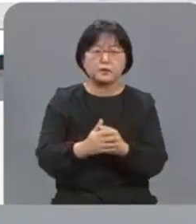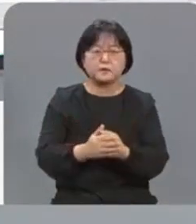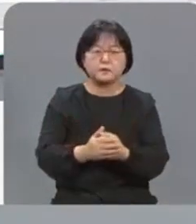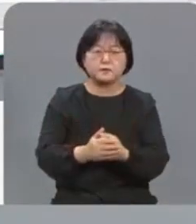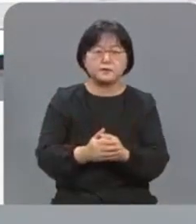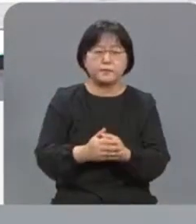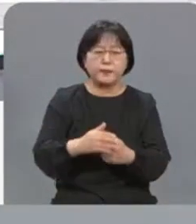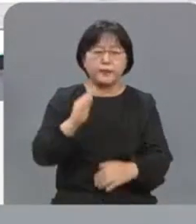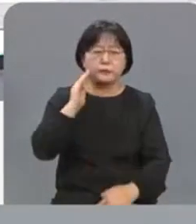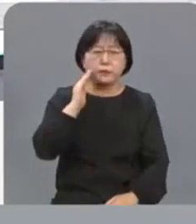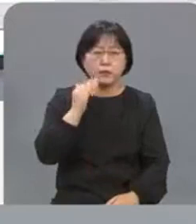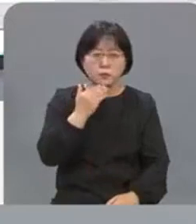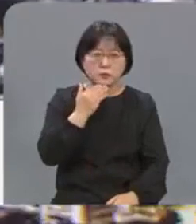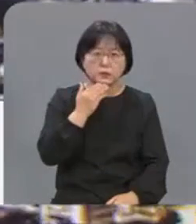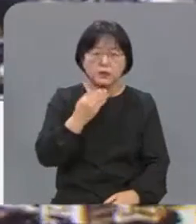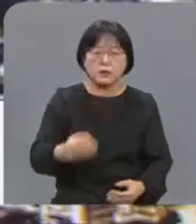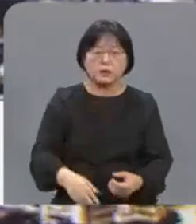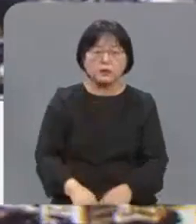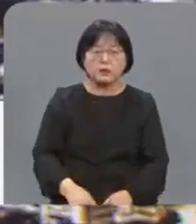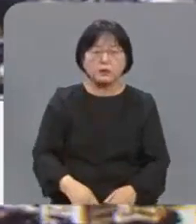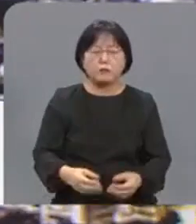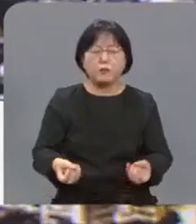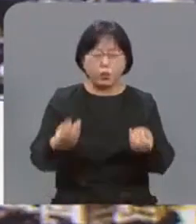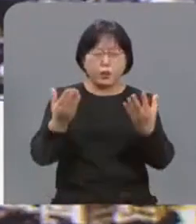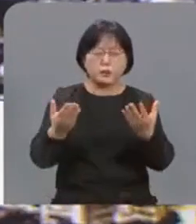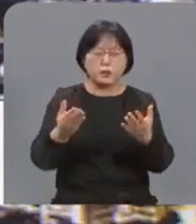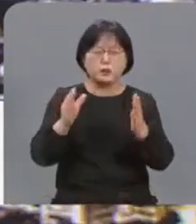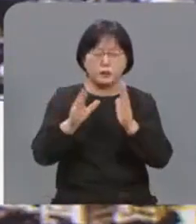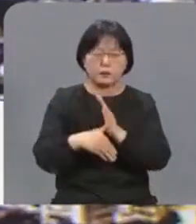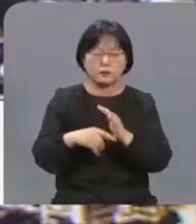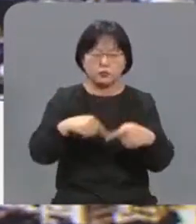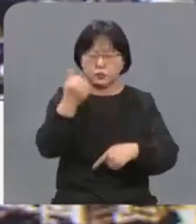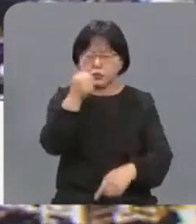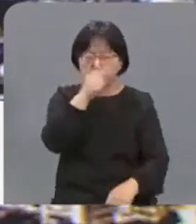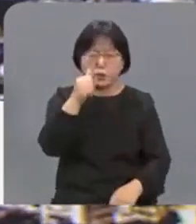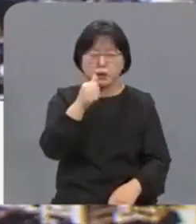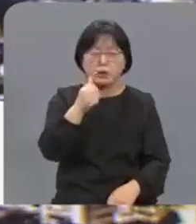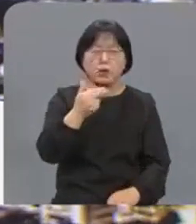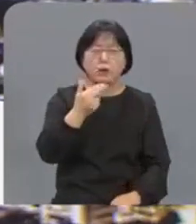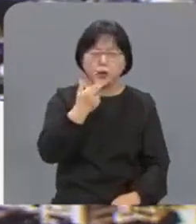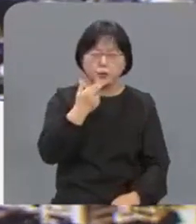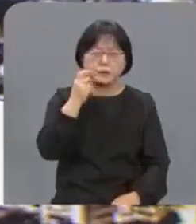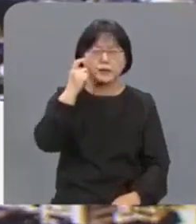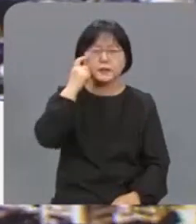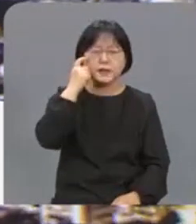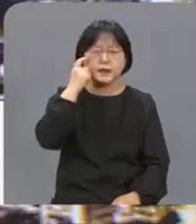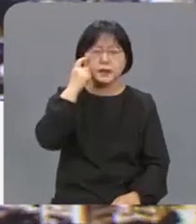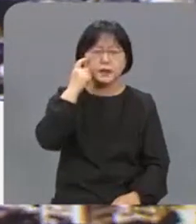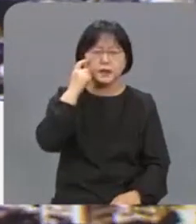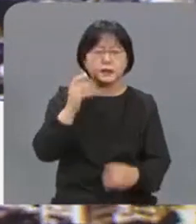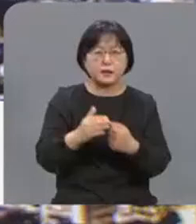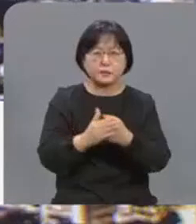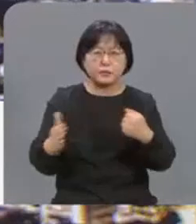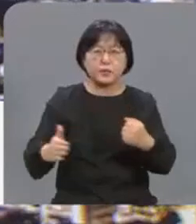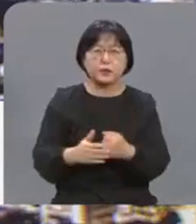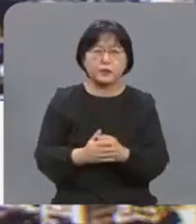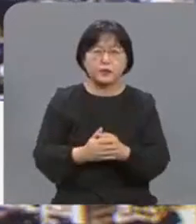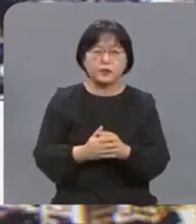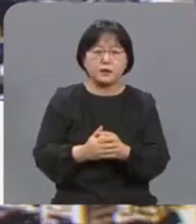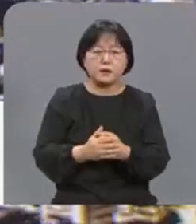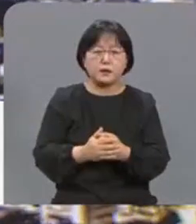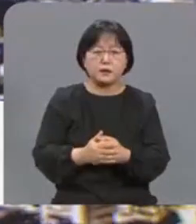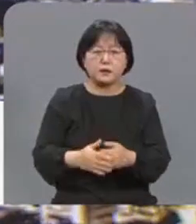않기 때문에 그냥 모든 행사에는 수어 통역이 기본적으로 제공되지 않아라고 인식하고 계세요.